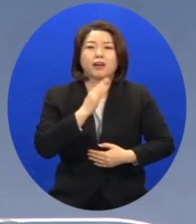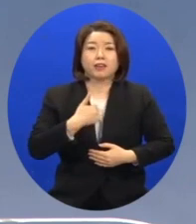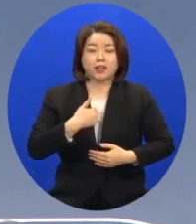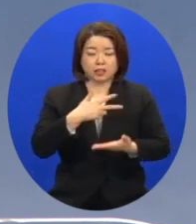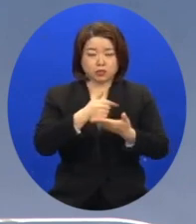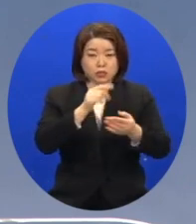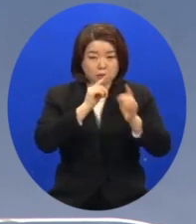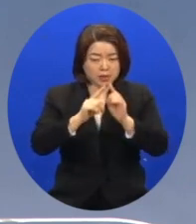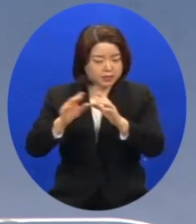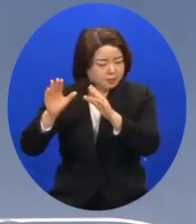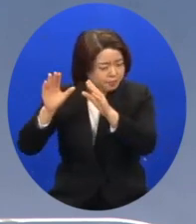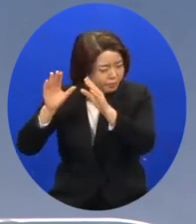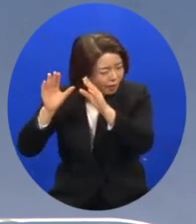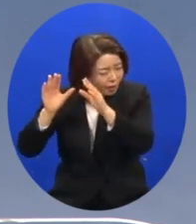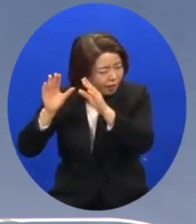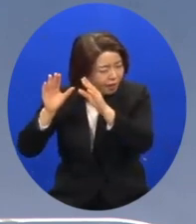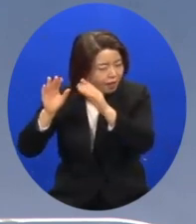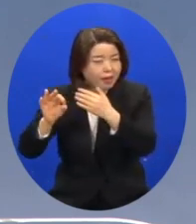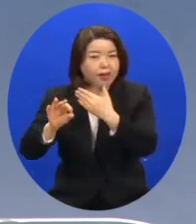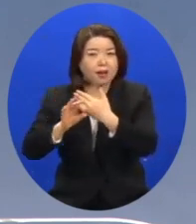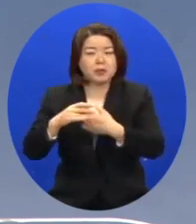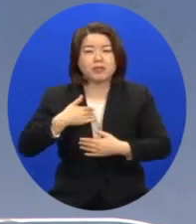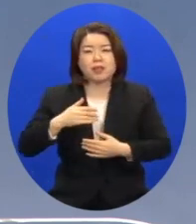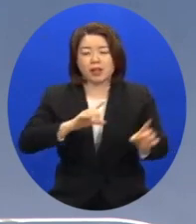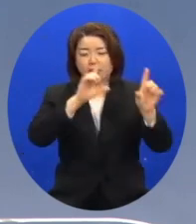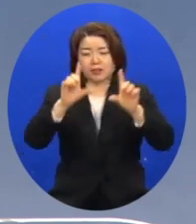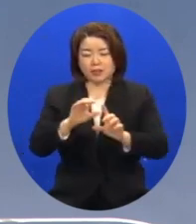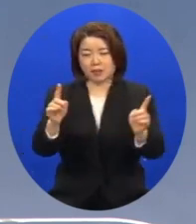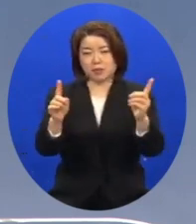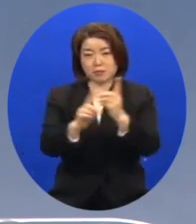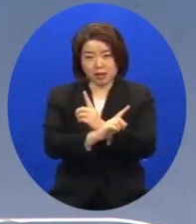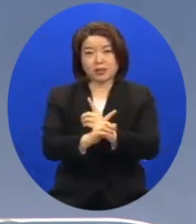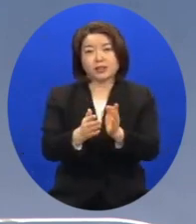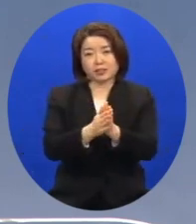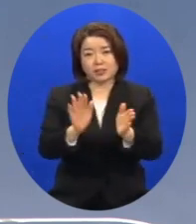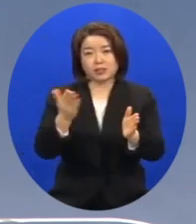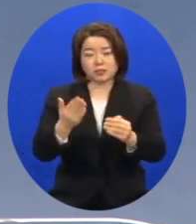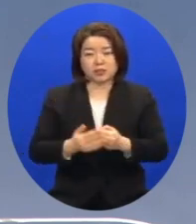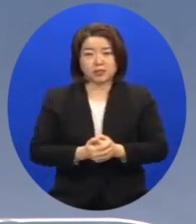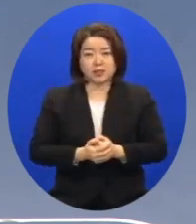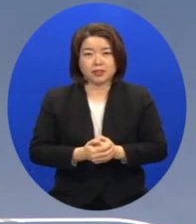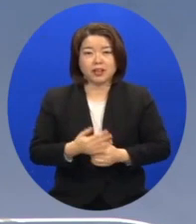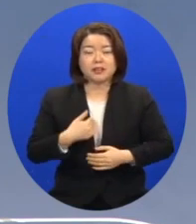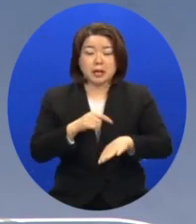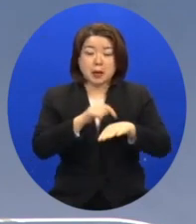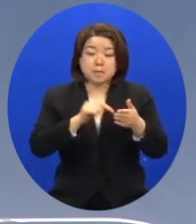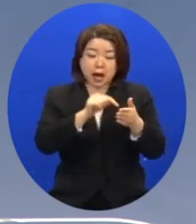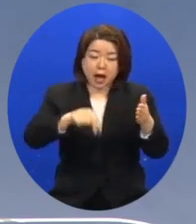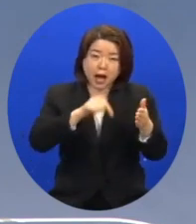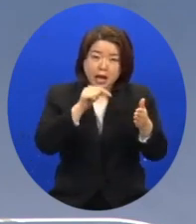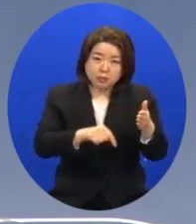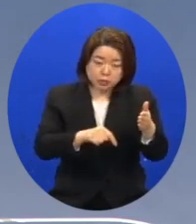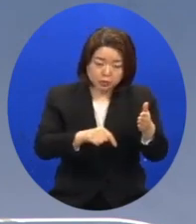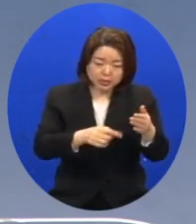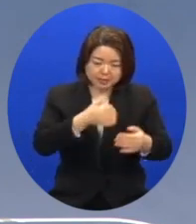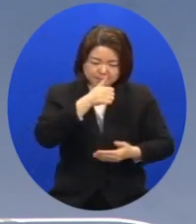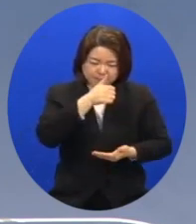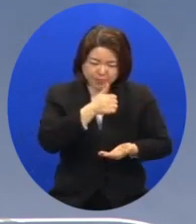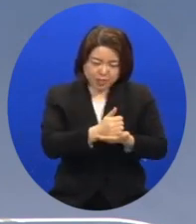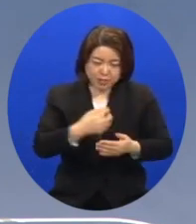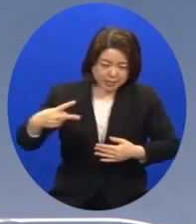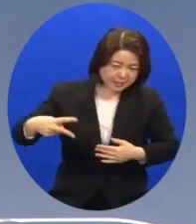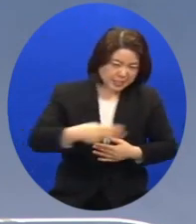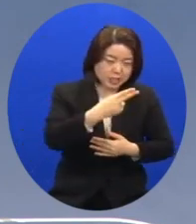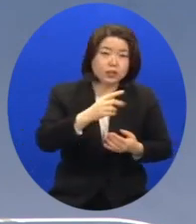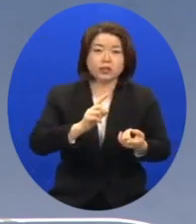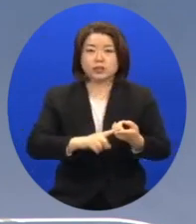기울이기 시작하니까 삶이 바뀌는 거예요 저는 마음속에 있는 죄 까지도 다 끊어 버리는 것에 대해서